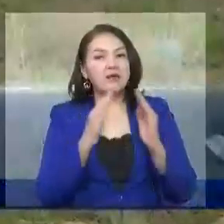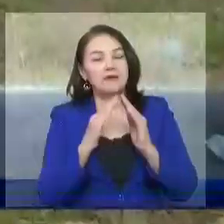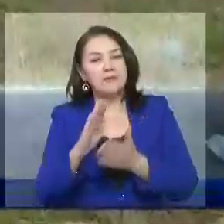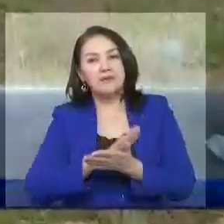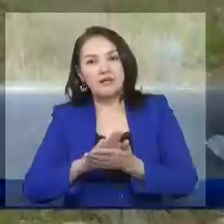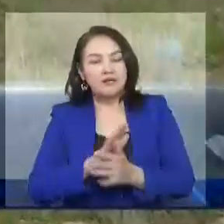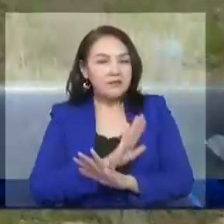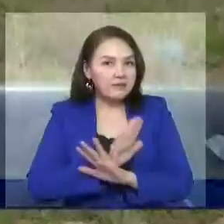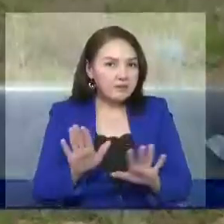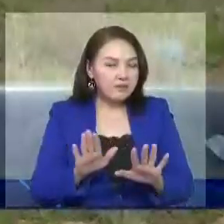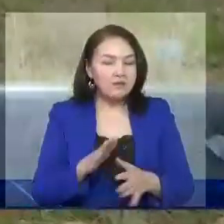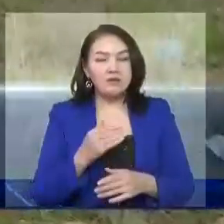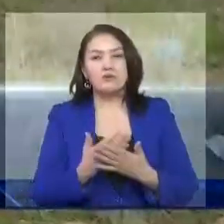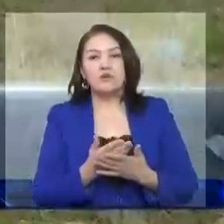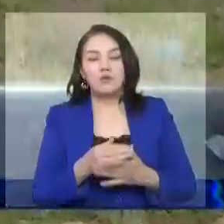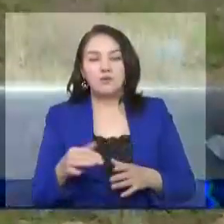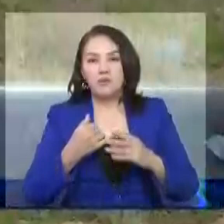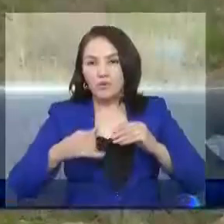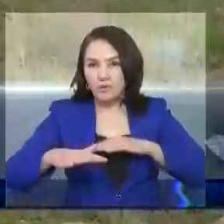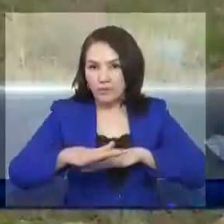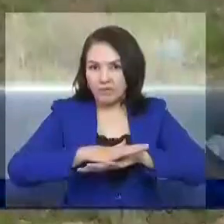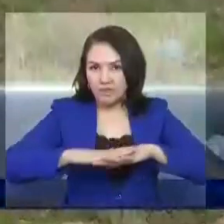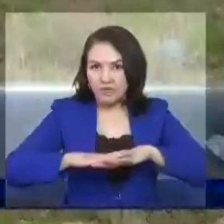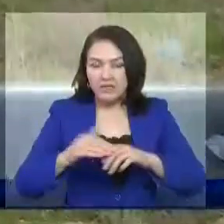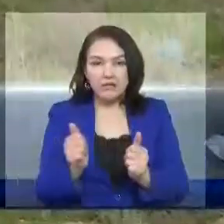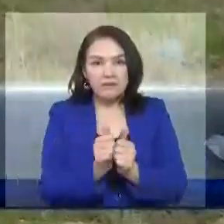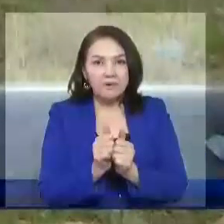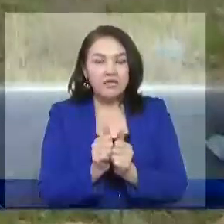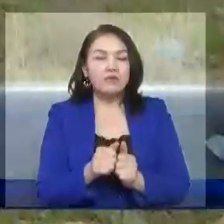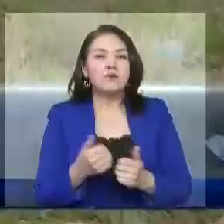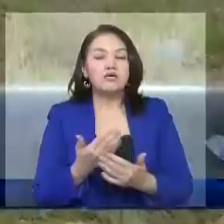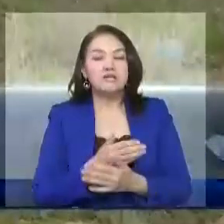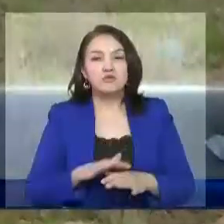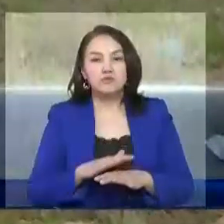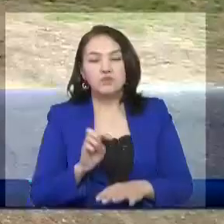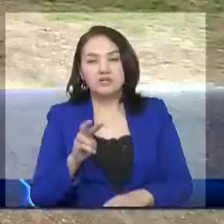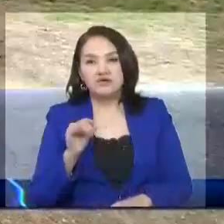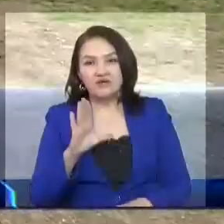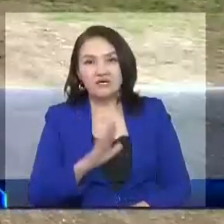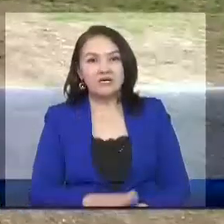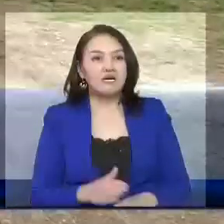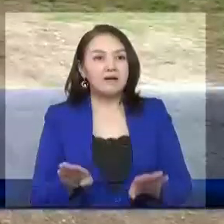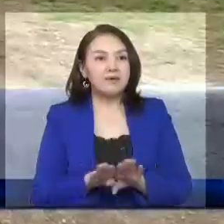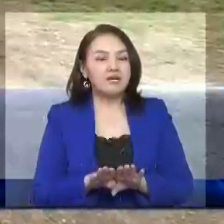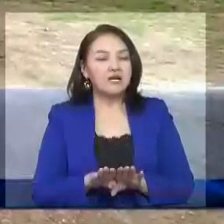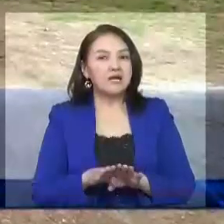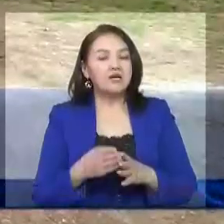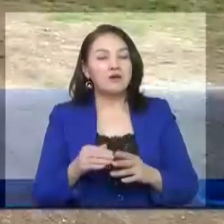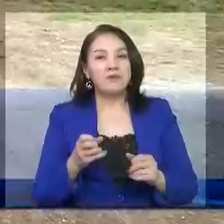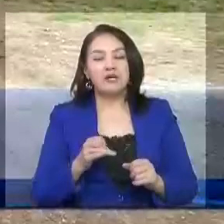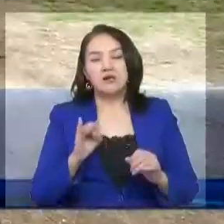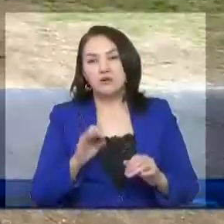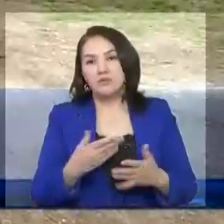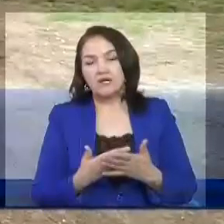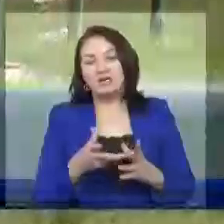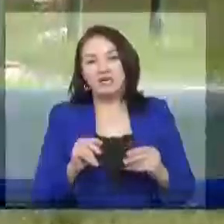дезинфекции не подлежат. Обрабатываться будут только участки, находящиеся близ населенных пунктов. То есть на эпидемиологически значимых